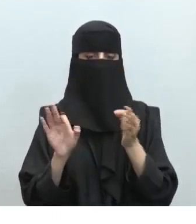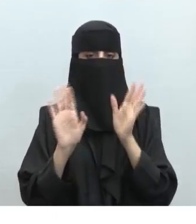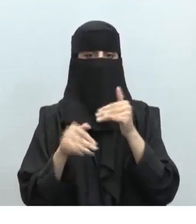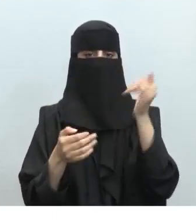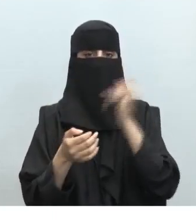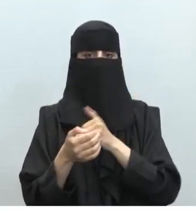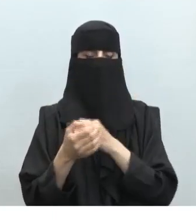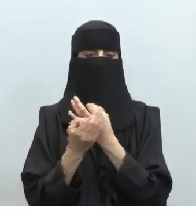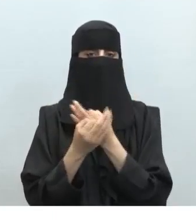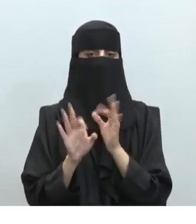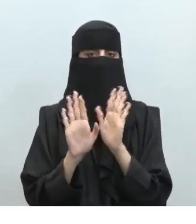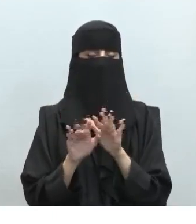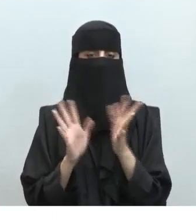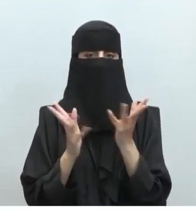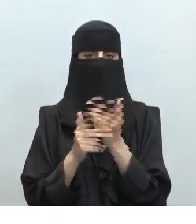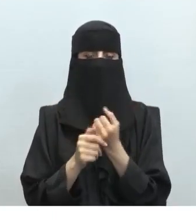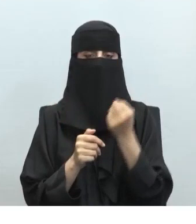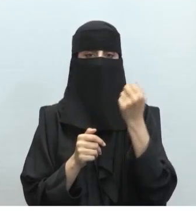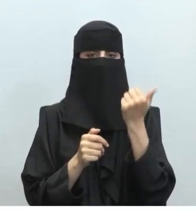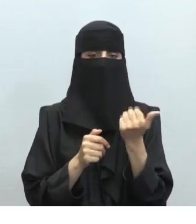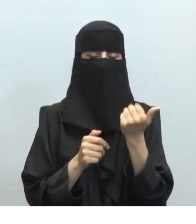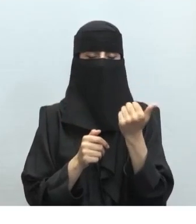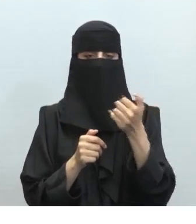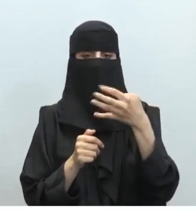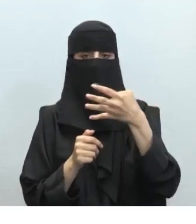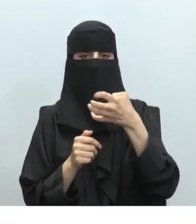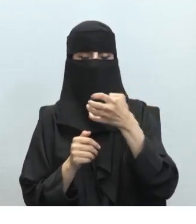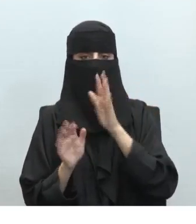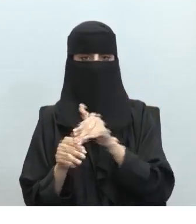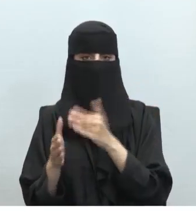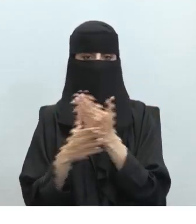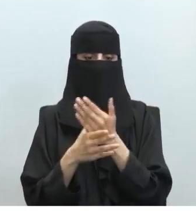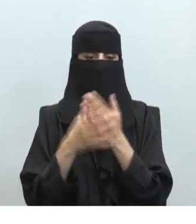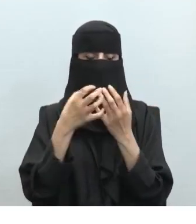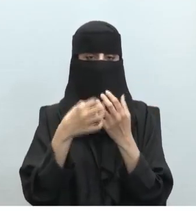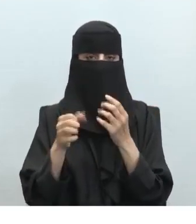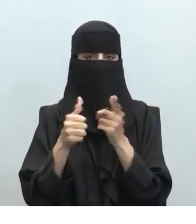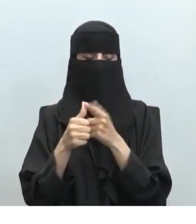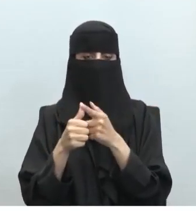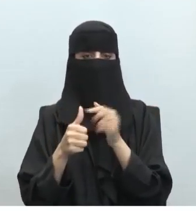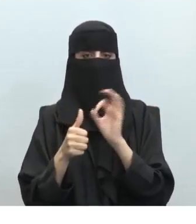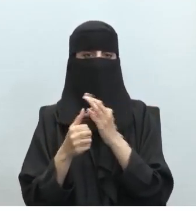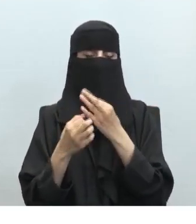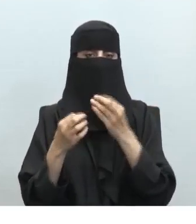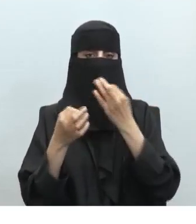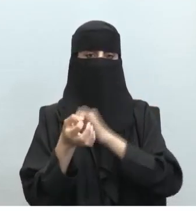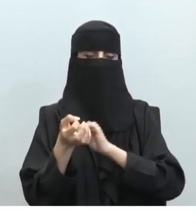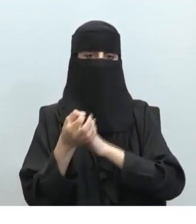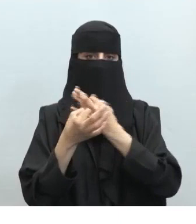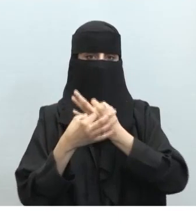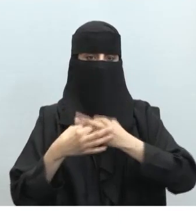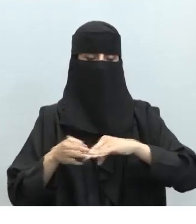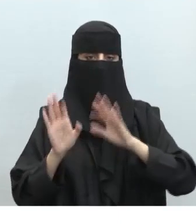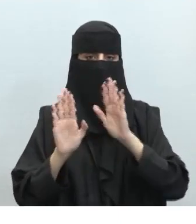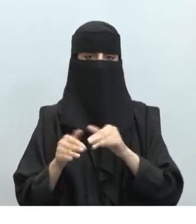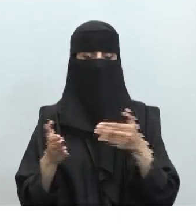46 كروموزوم بتعبير اخر 23 كروموسوم جميع الازواج 2 الزوجه الاولى هي عباره عن كروموسومات جسميه ولكن